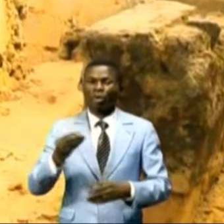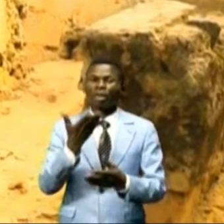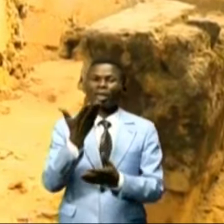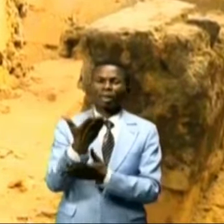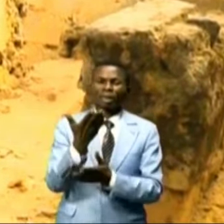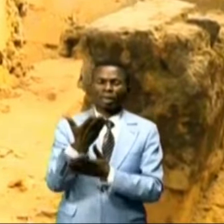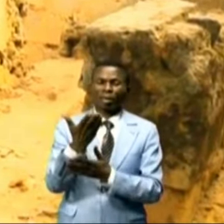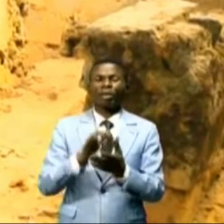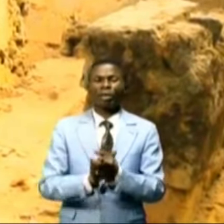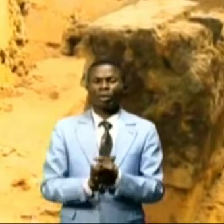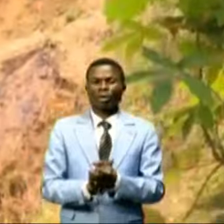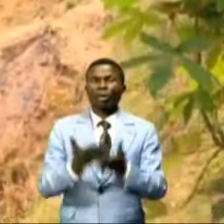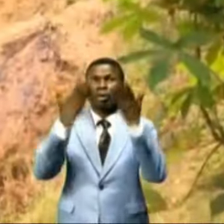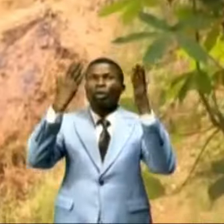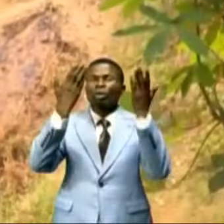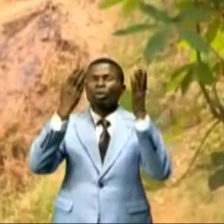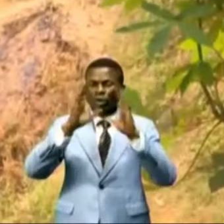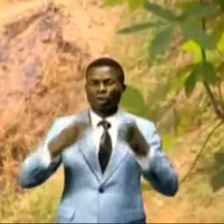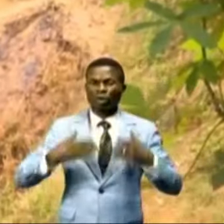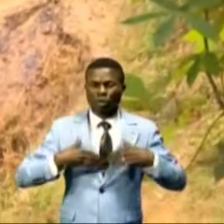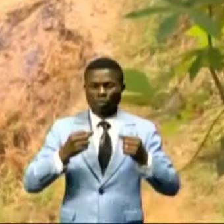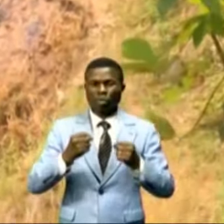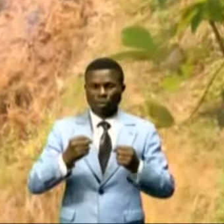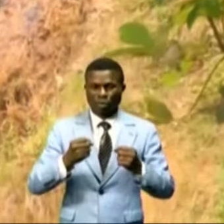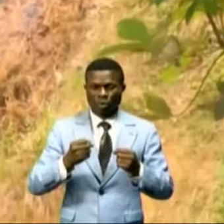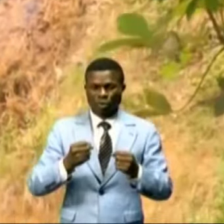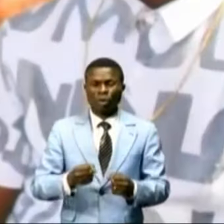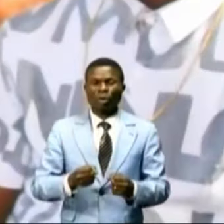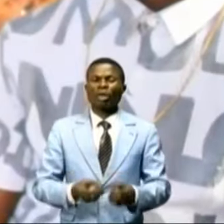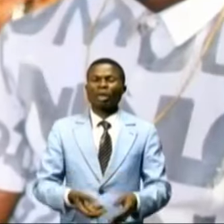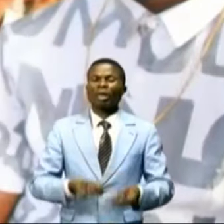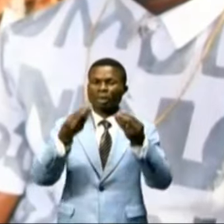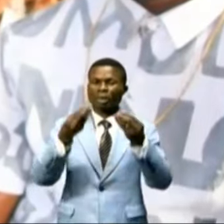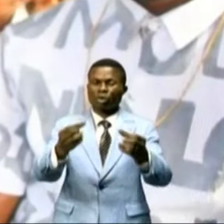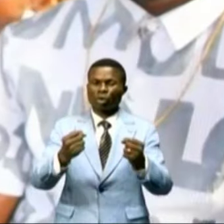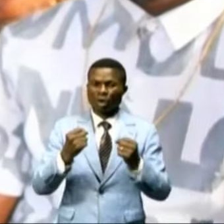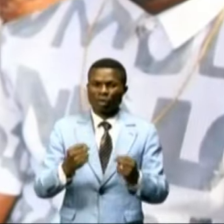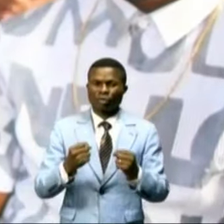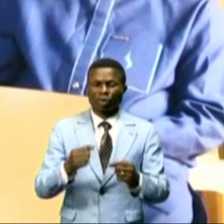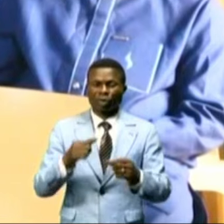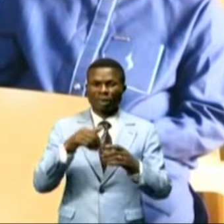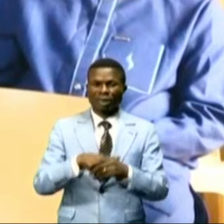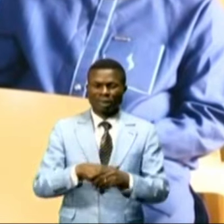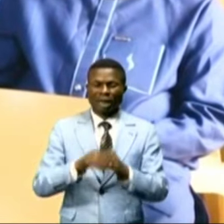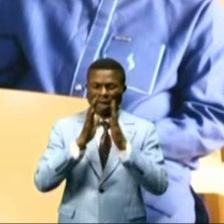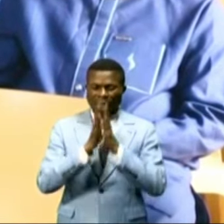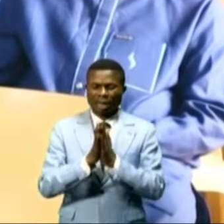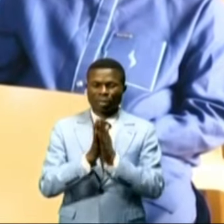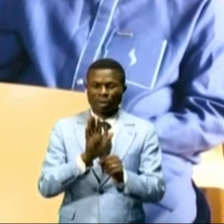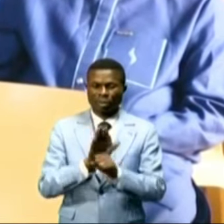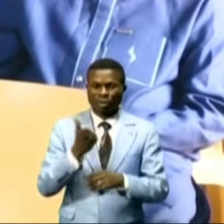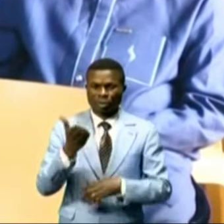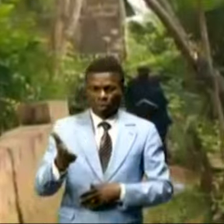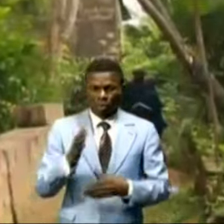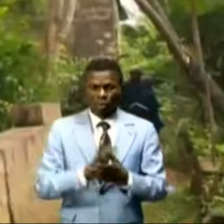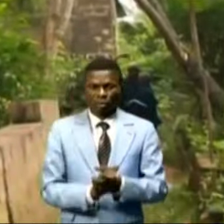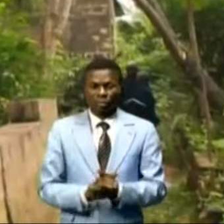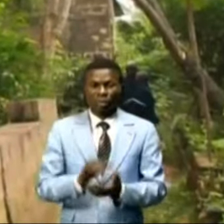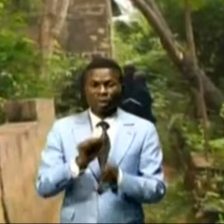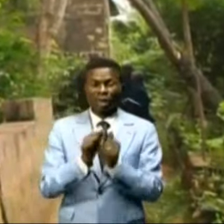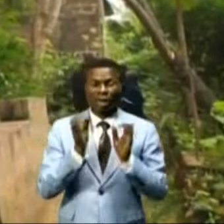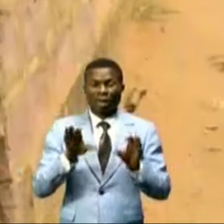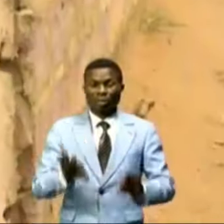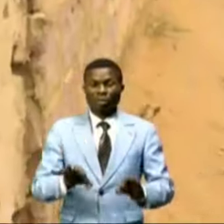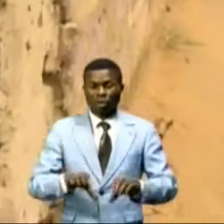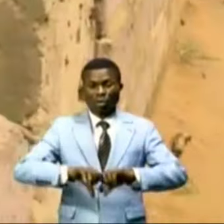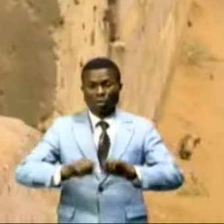Dieu Tout-Puissant qui ne cesse de les fortifier à travers ses innombrables merveilles. Cette catastrophe naturelle, qui